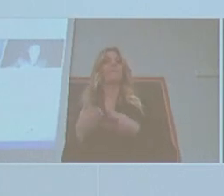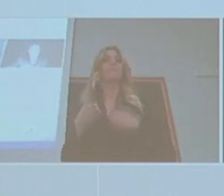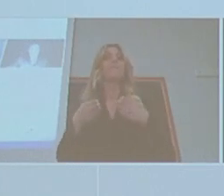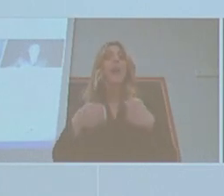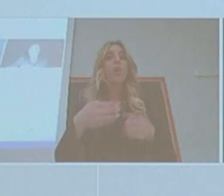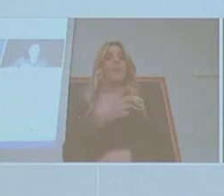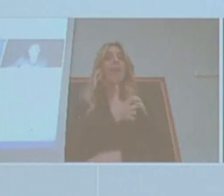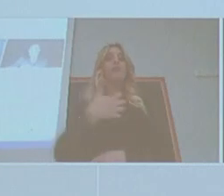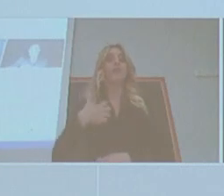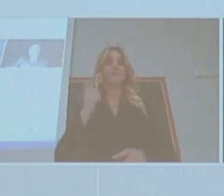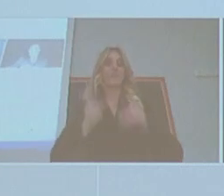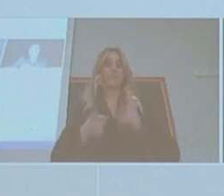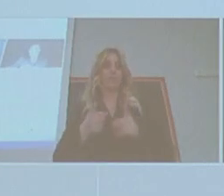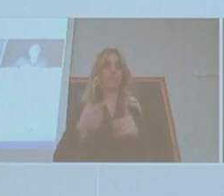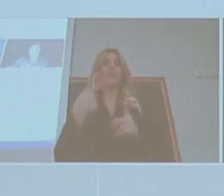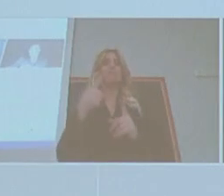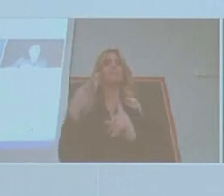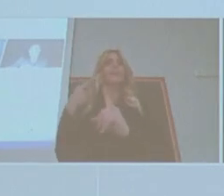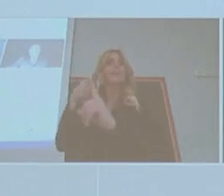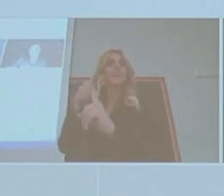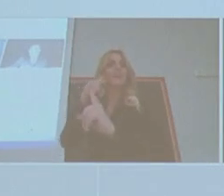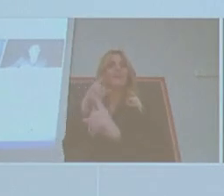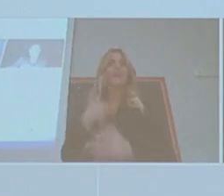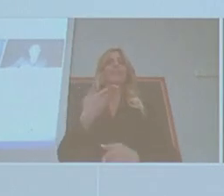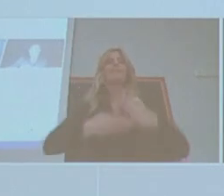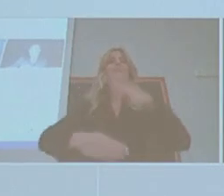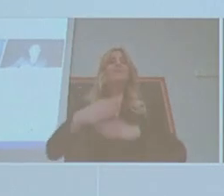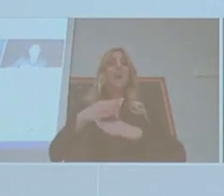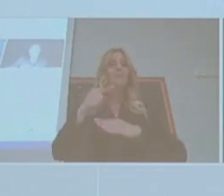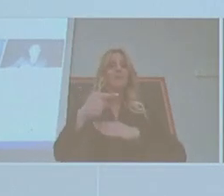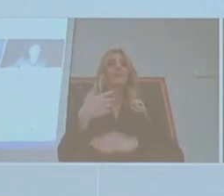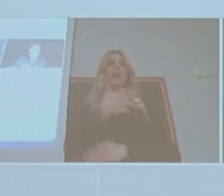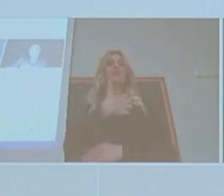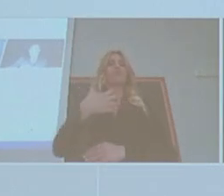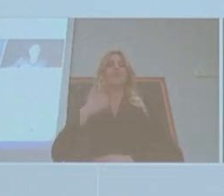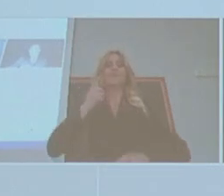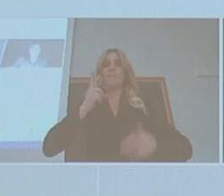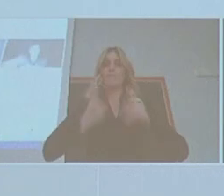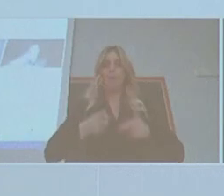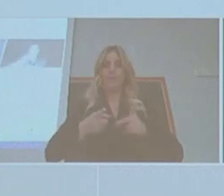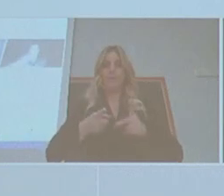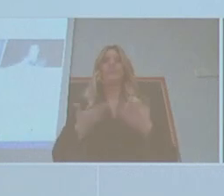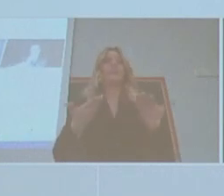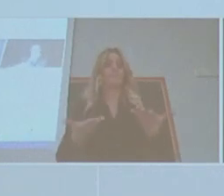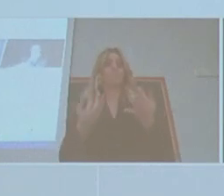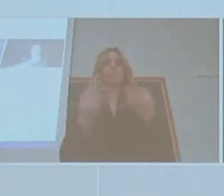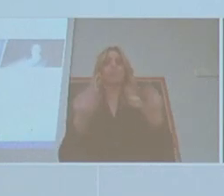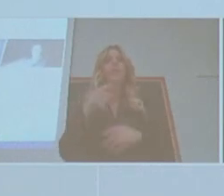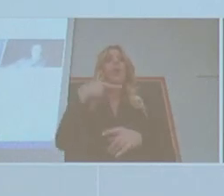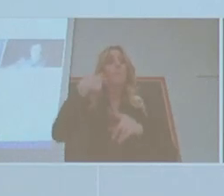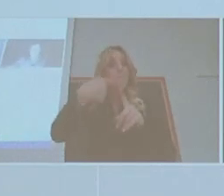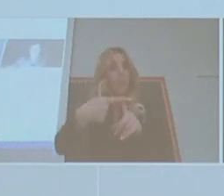politiche, è referente per la disabilità della facoltà di scienze politiche, oltre ovviamente ad essere docente di